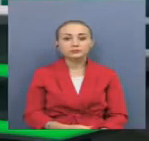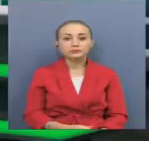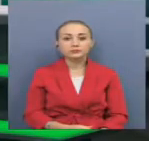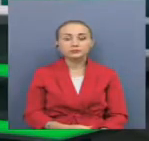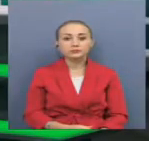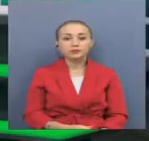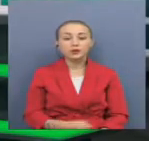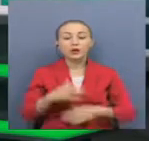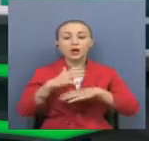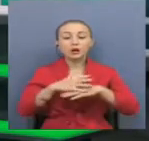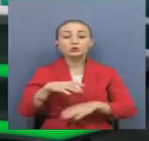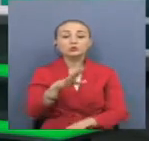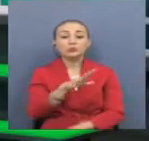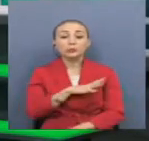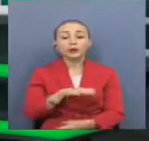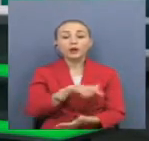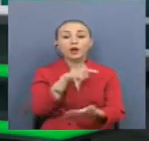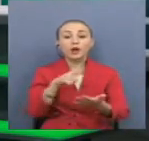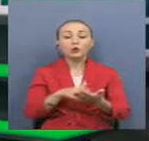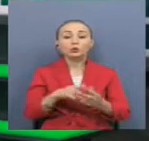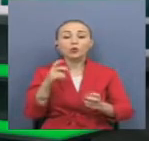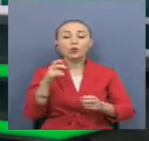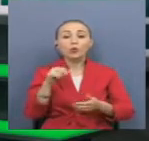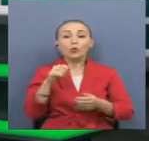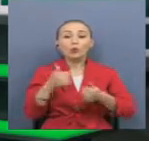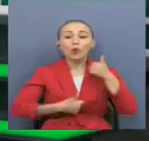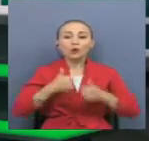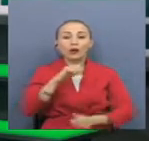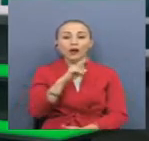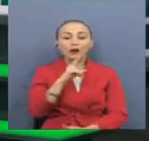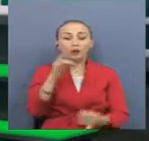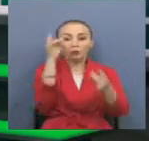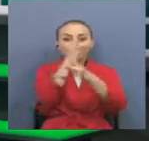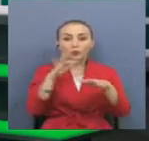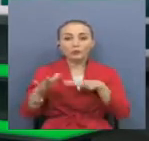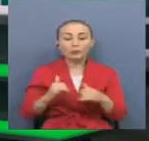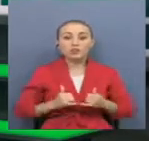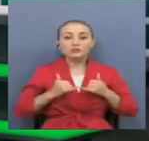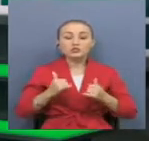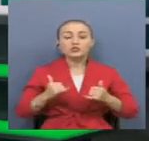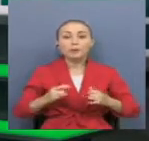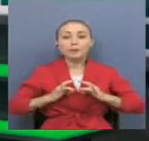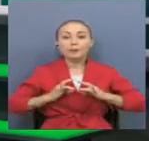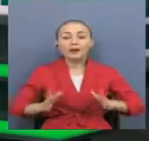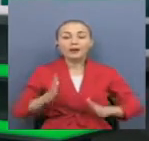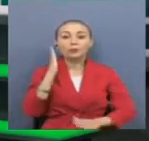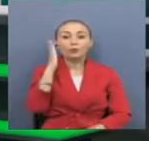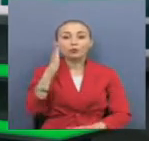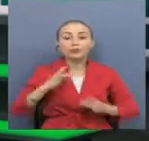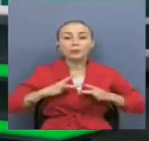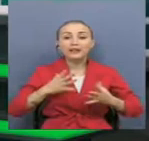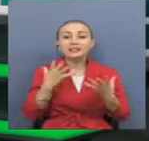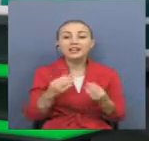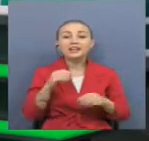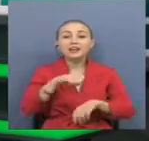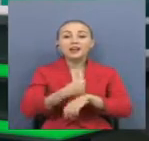Қалалық мәдениет және тілдерді дамыту бөлінің мұрындық болуымен Қазақстан Республикасының Конституция күні қарсаңында Атазан алтын